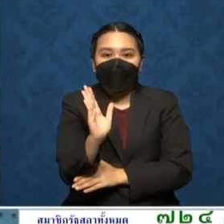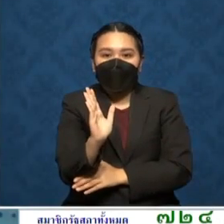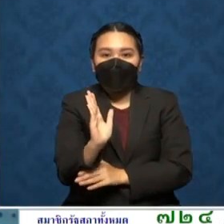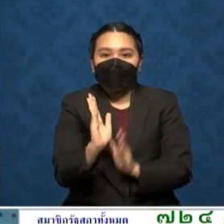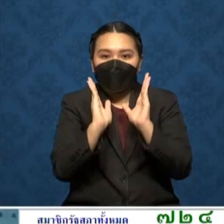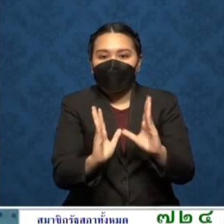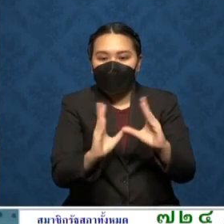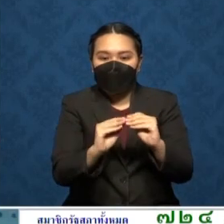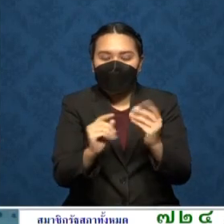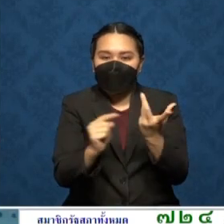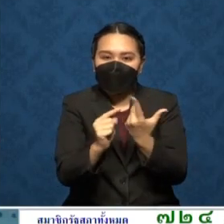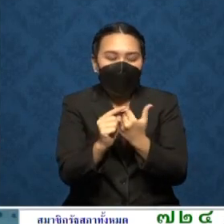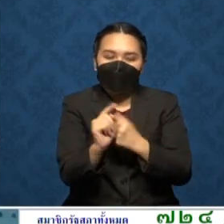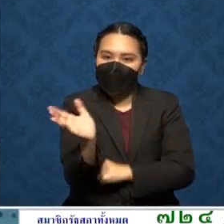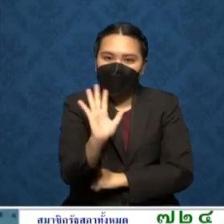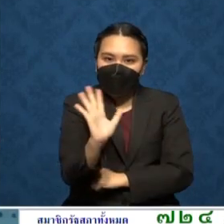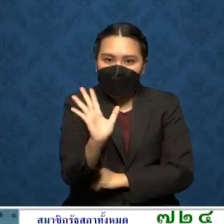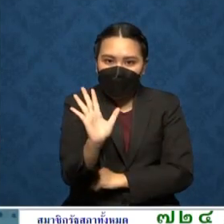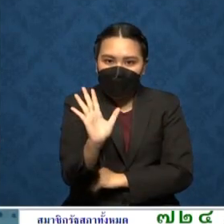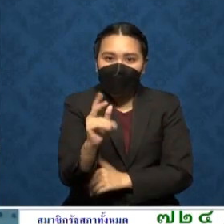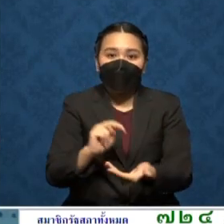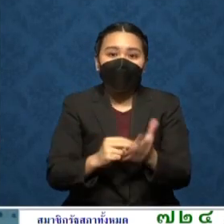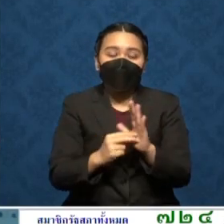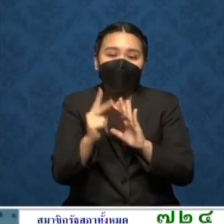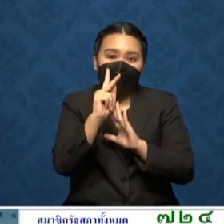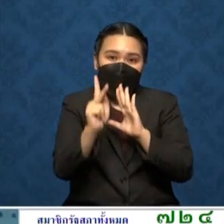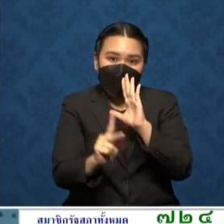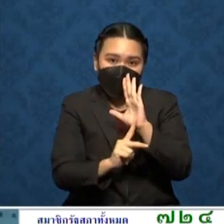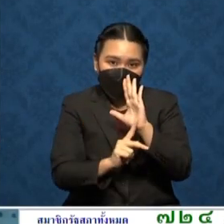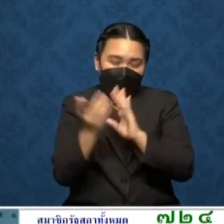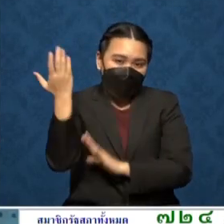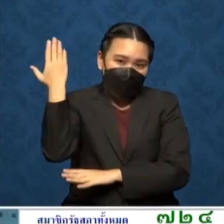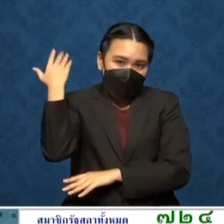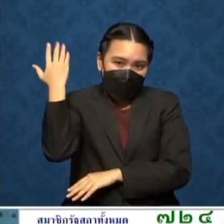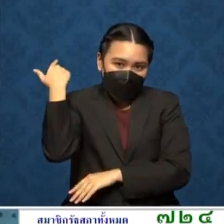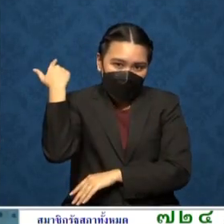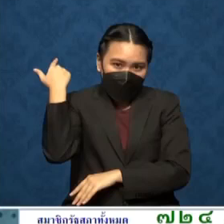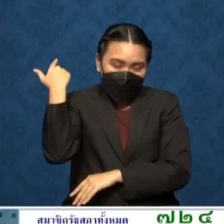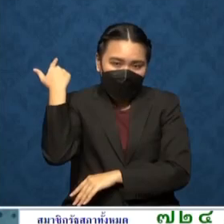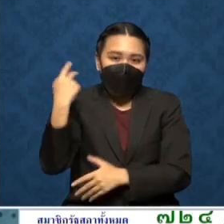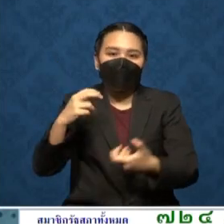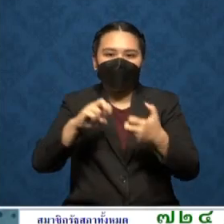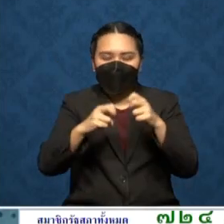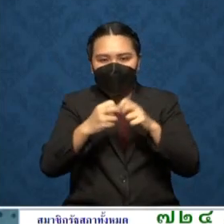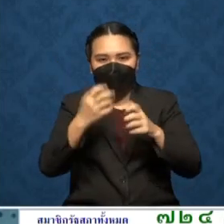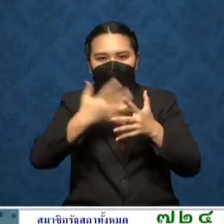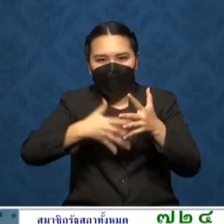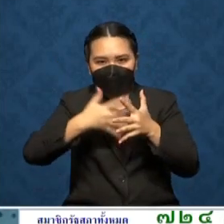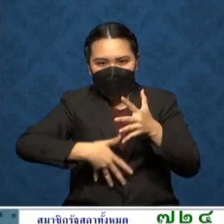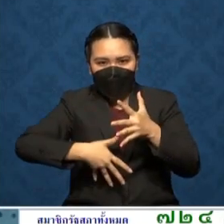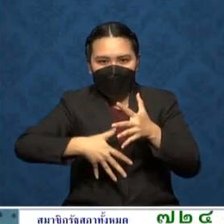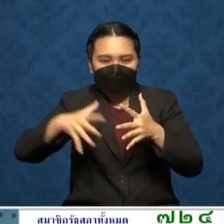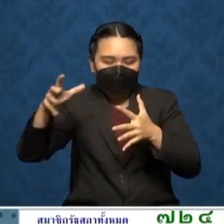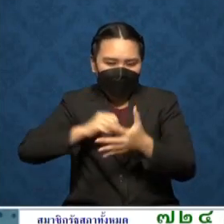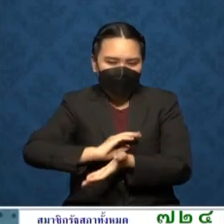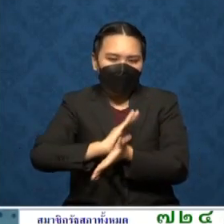ชุมนี่ก็จะเห็นได้ว่าการเขียนกฎหมายในสมัยก่อนนั้นเป็นปัญหาและอุปสรรคสำหรับประยุกต์ใช้ใน